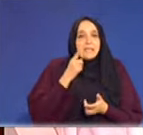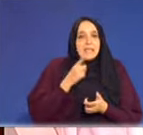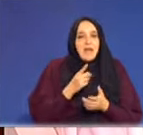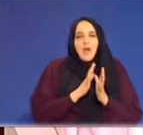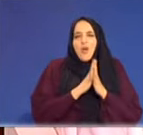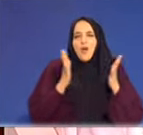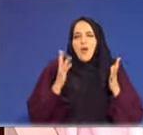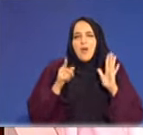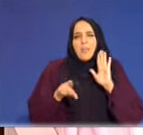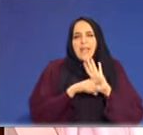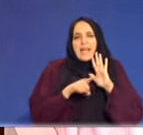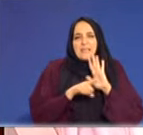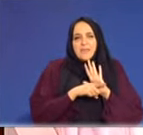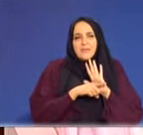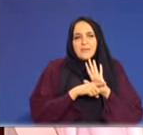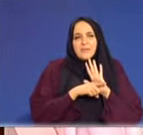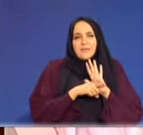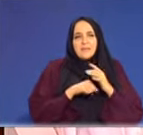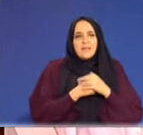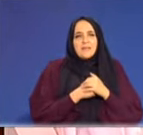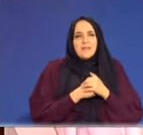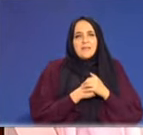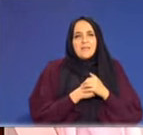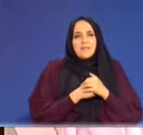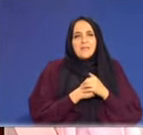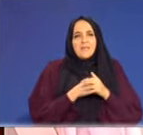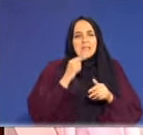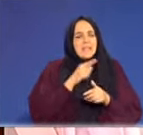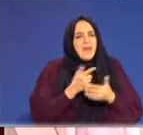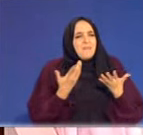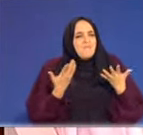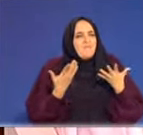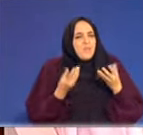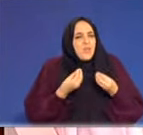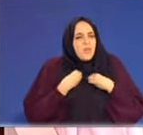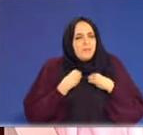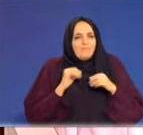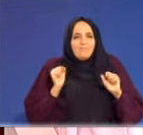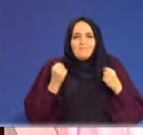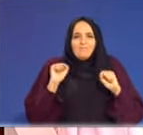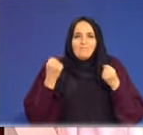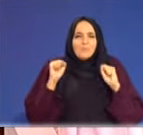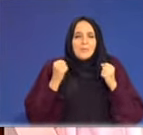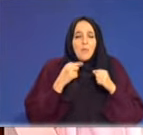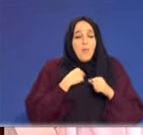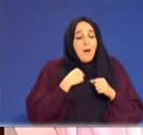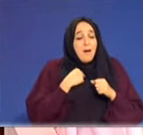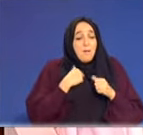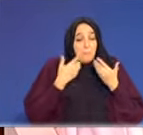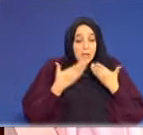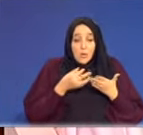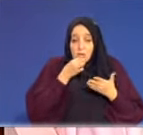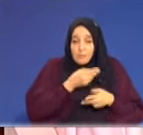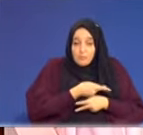ظاهرة سلبية، ظاهرة مقلقة جدا. أنا أدعو من هذا